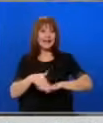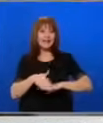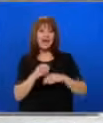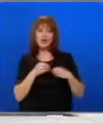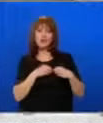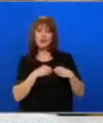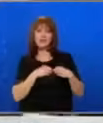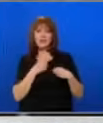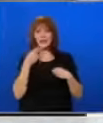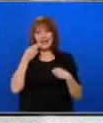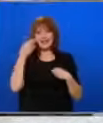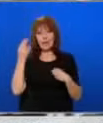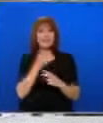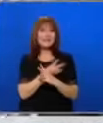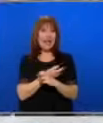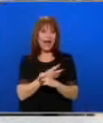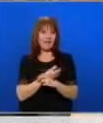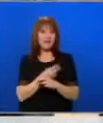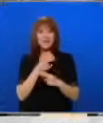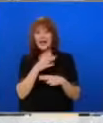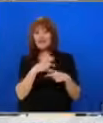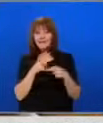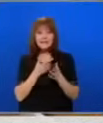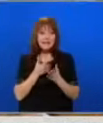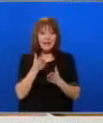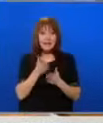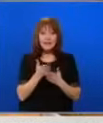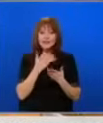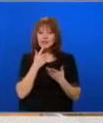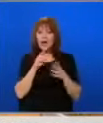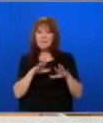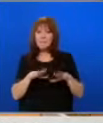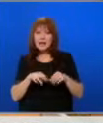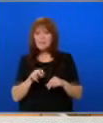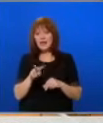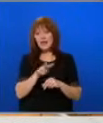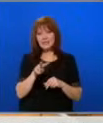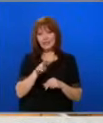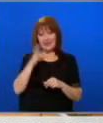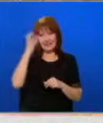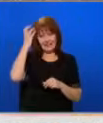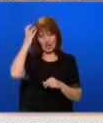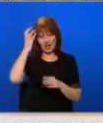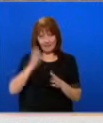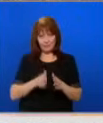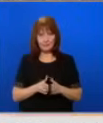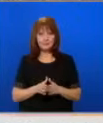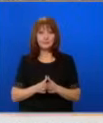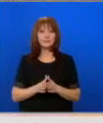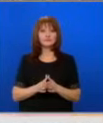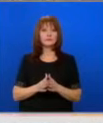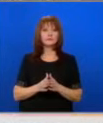Австрия. Затова в момента се търси формулировка, която да е приемлива и за двете страни.